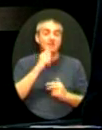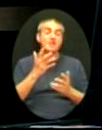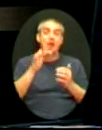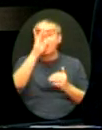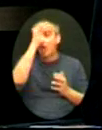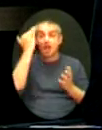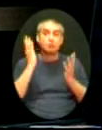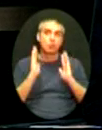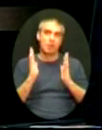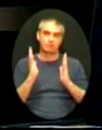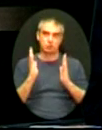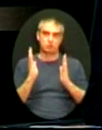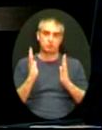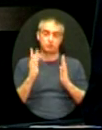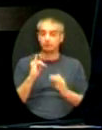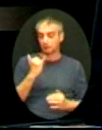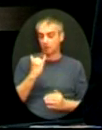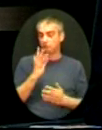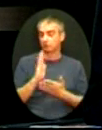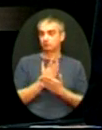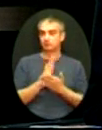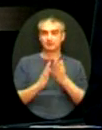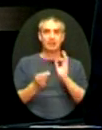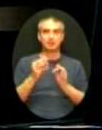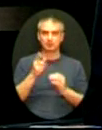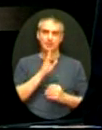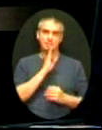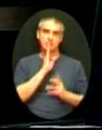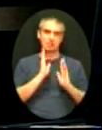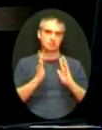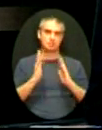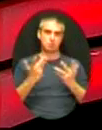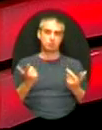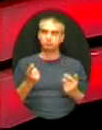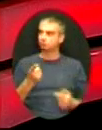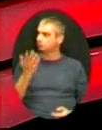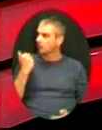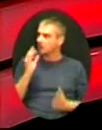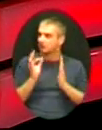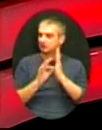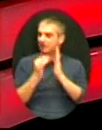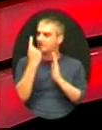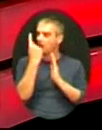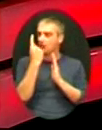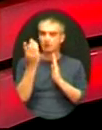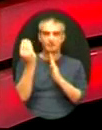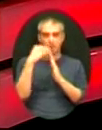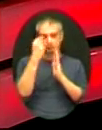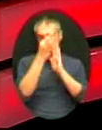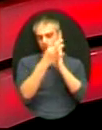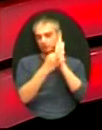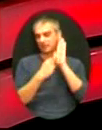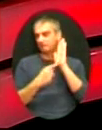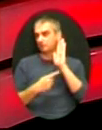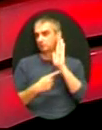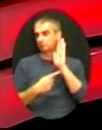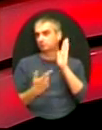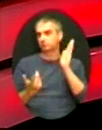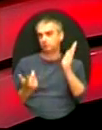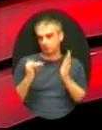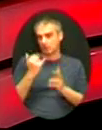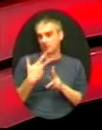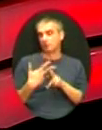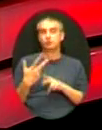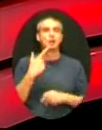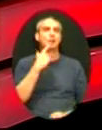חמורה. ונכון שפסק הדין הוא בעייתי. זה היה סעיף אחד, אבל היו עוד סעיפים אחרים שבהם הוא